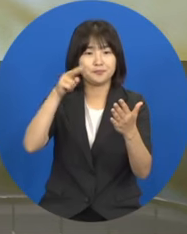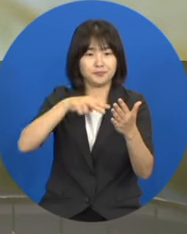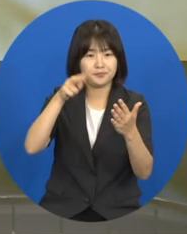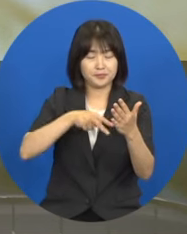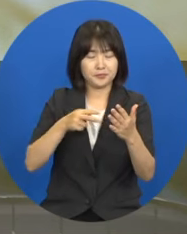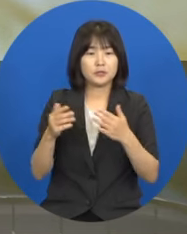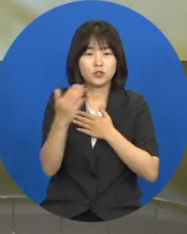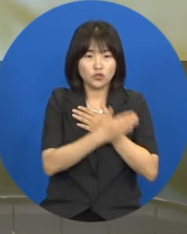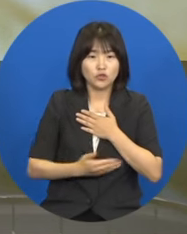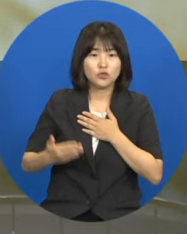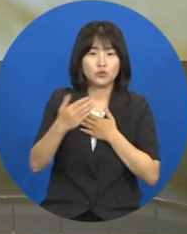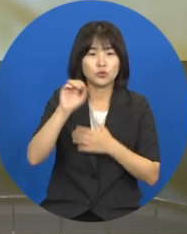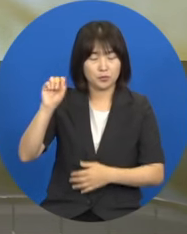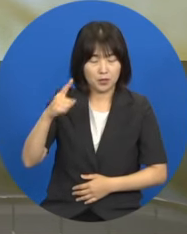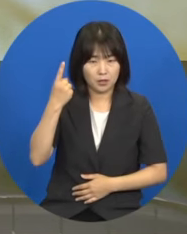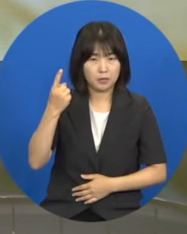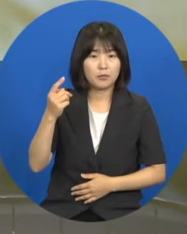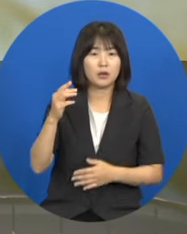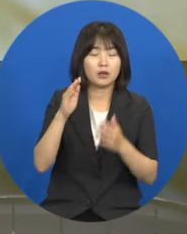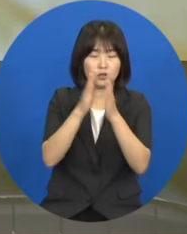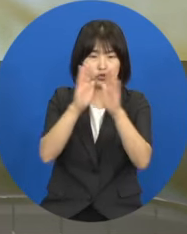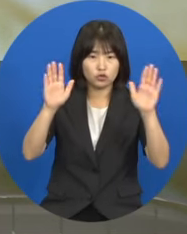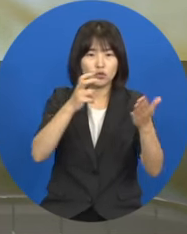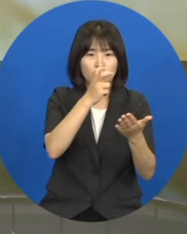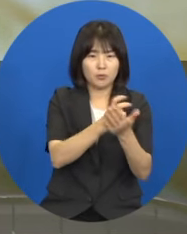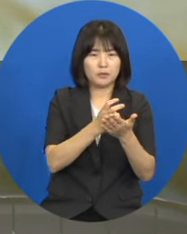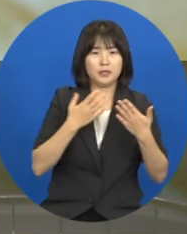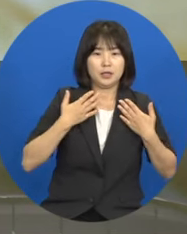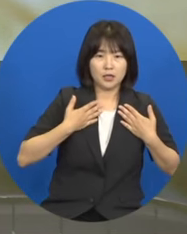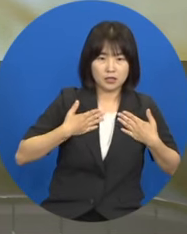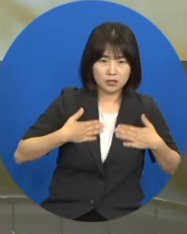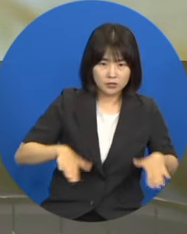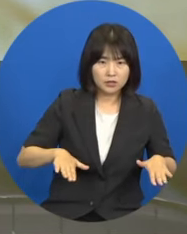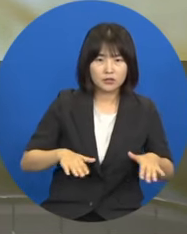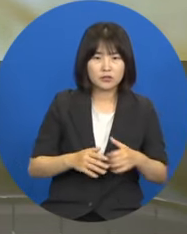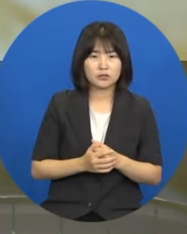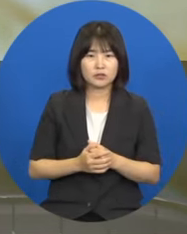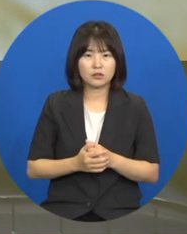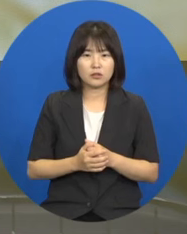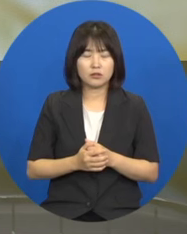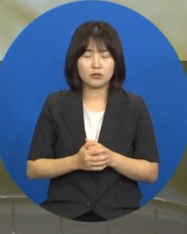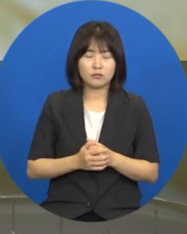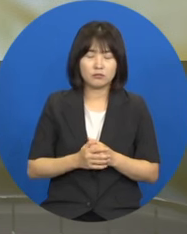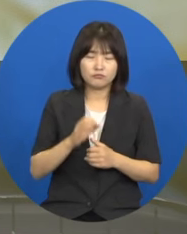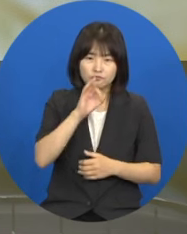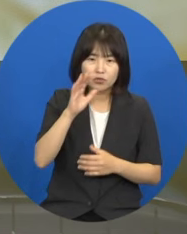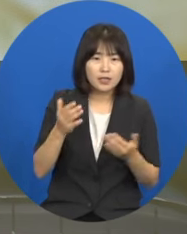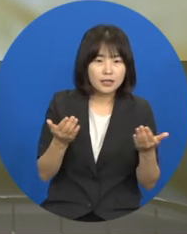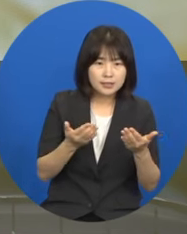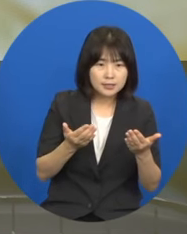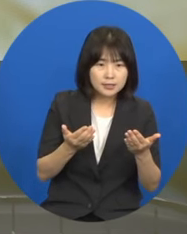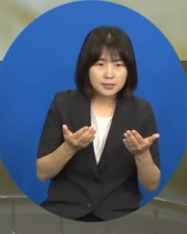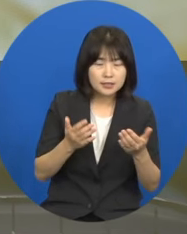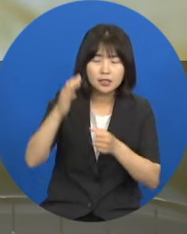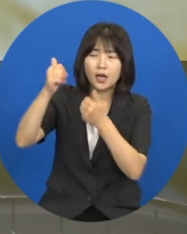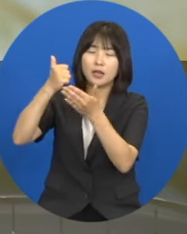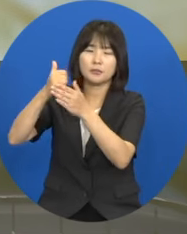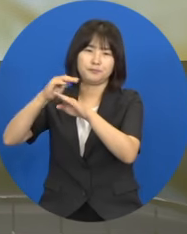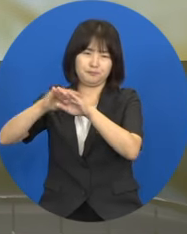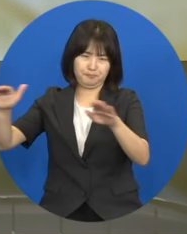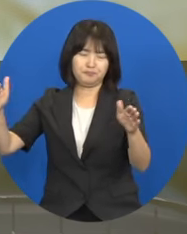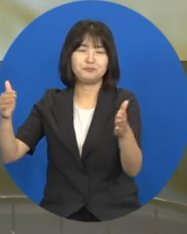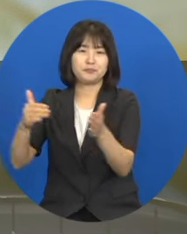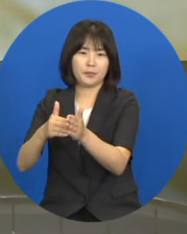읽어보겠습니다. 육신으로 말미암아 율법이 미약해져서 해낼 수 없었던 그 일을